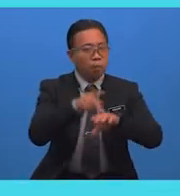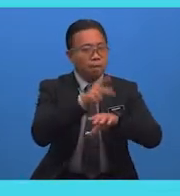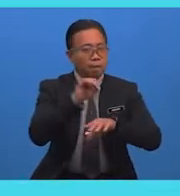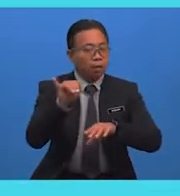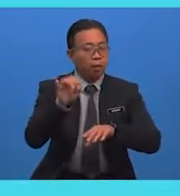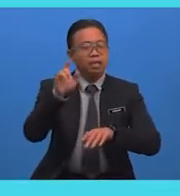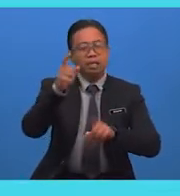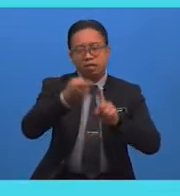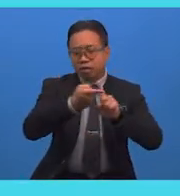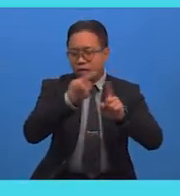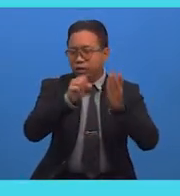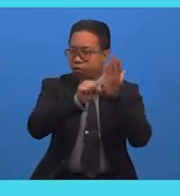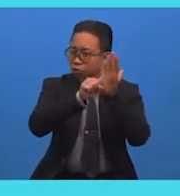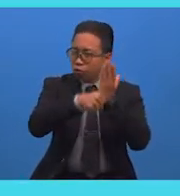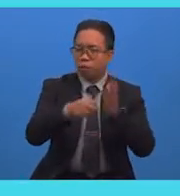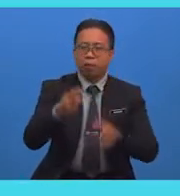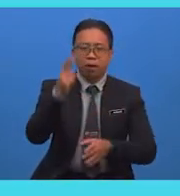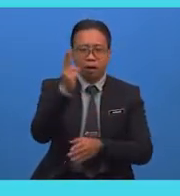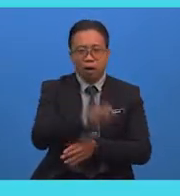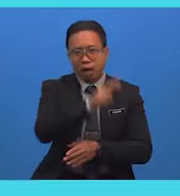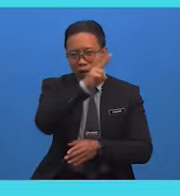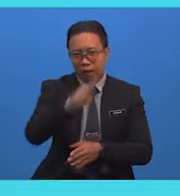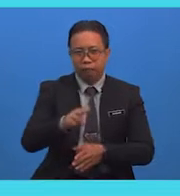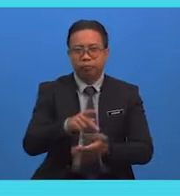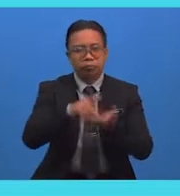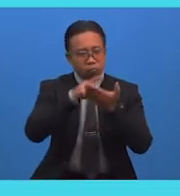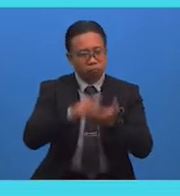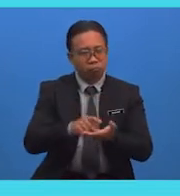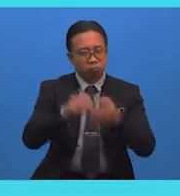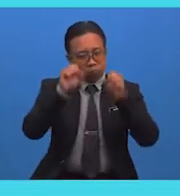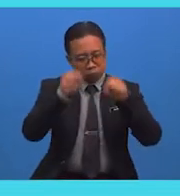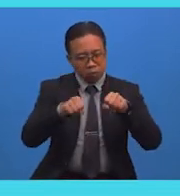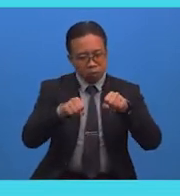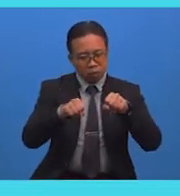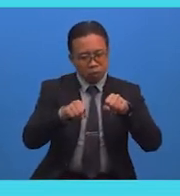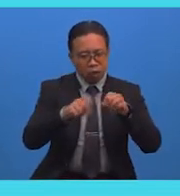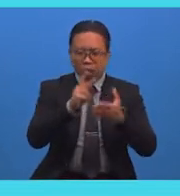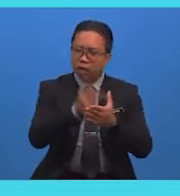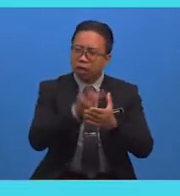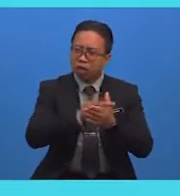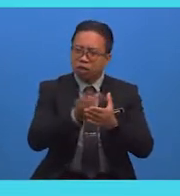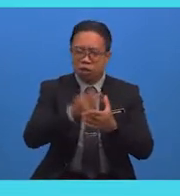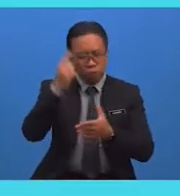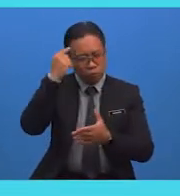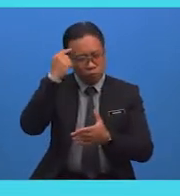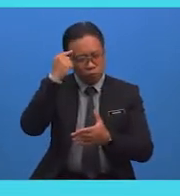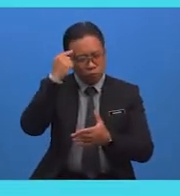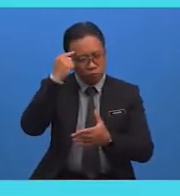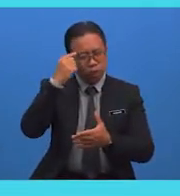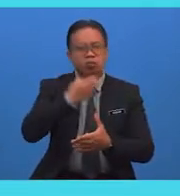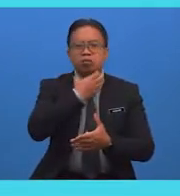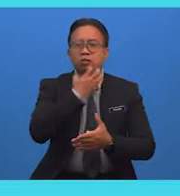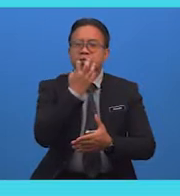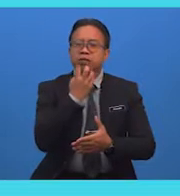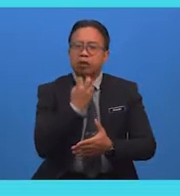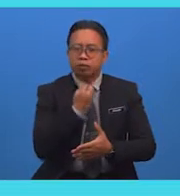pakaian daripada sumber yang haram. Kesannya, ia akan mempengaruhi akal serta nafsu untuk